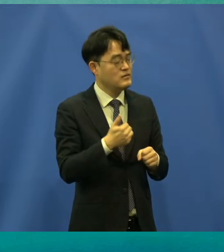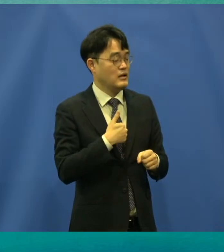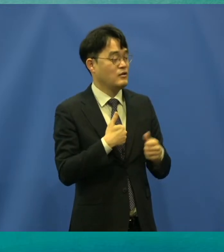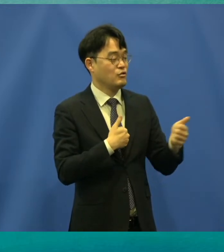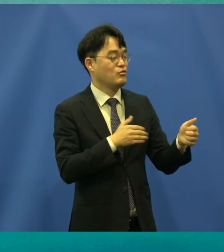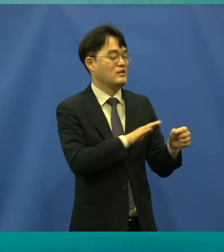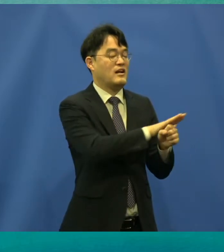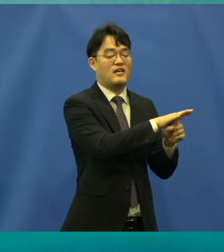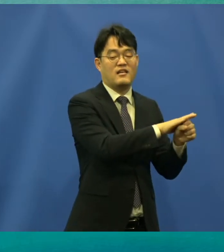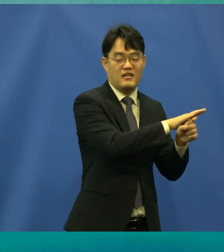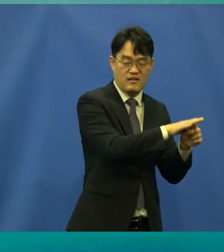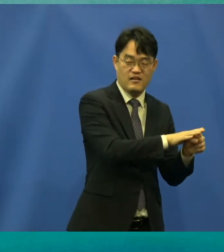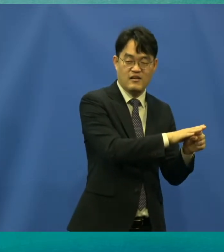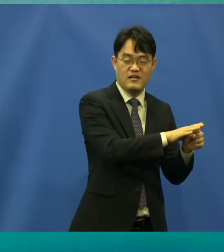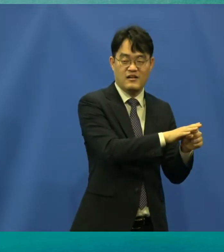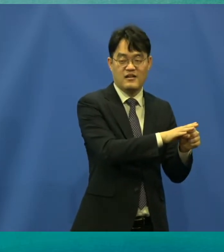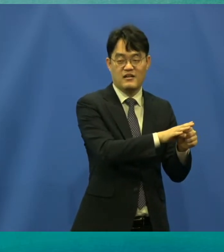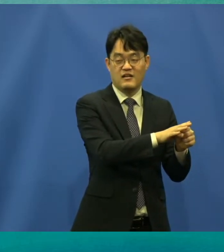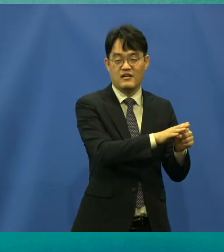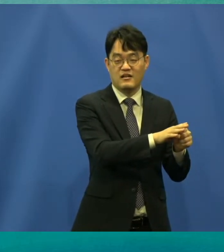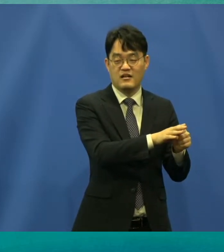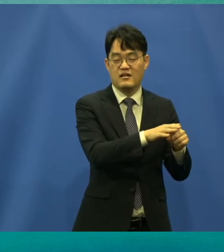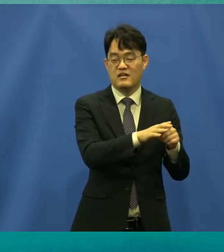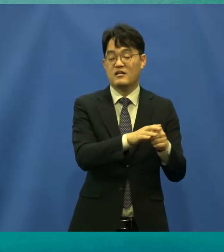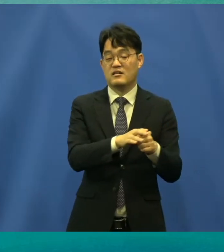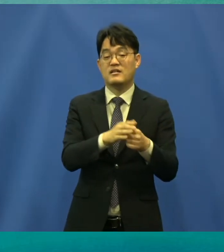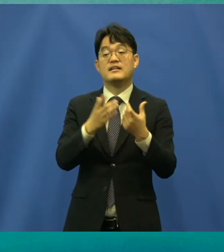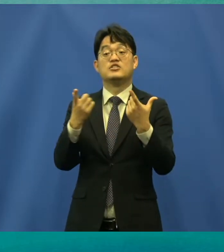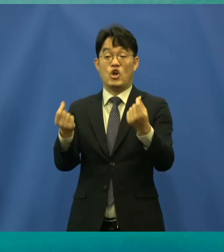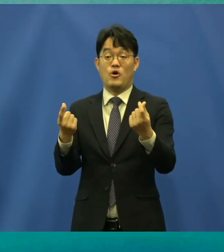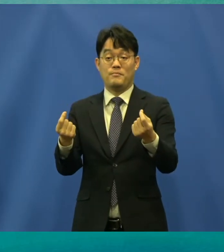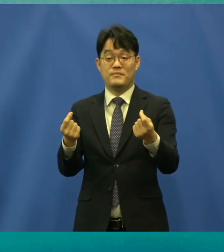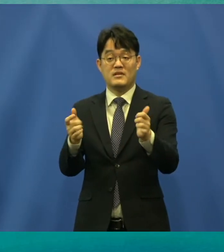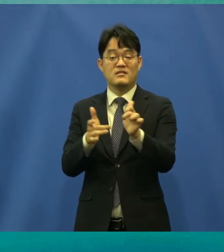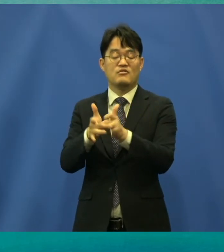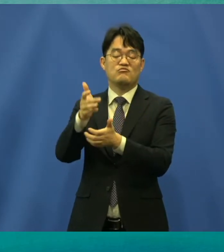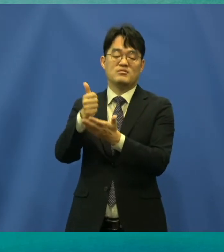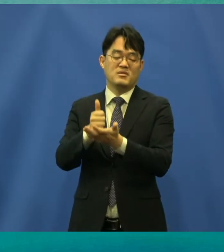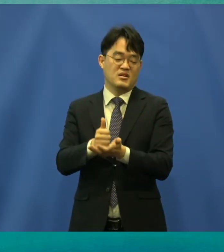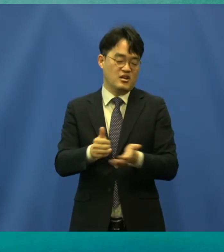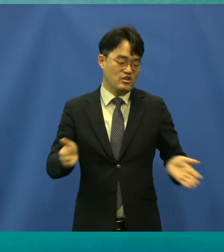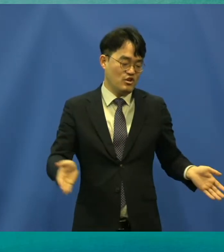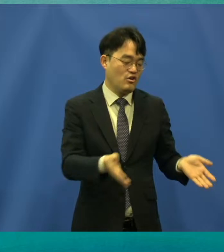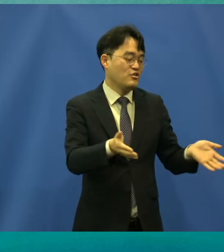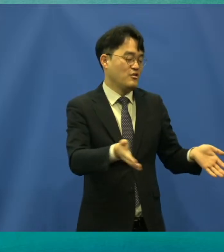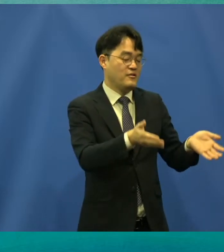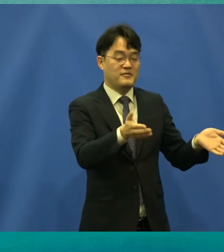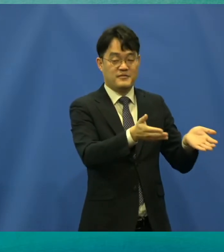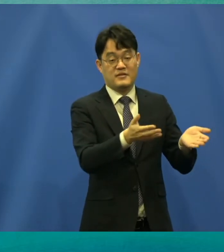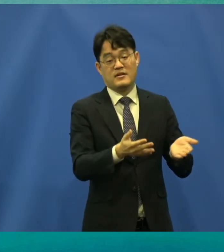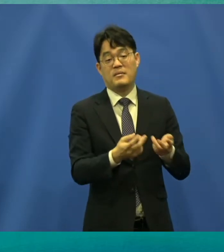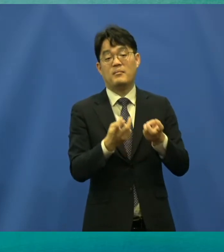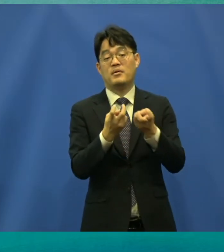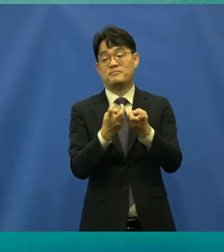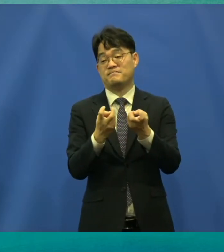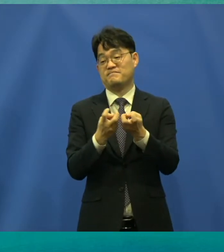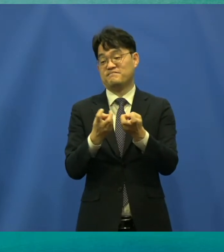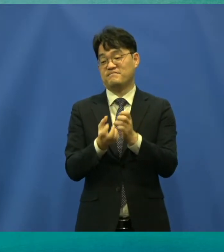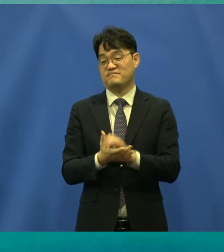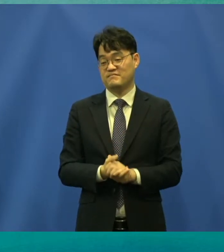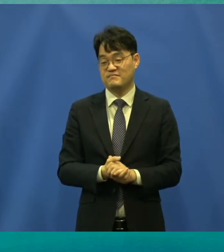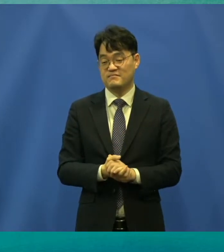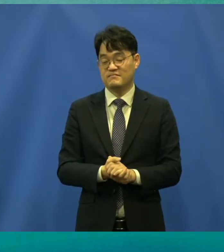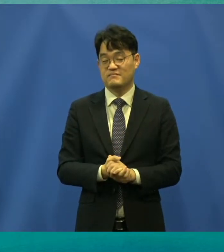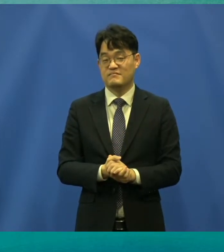여러분, 누구에게나 격려가 필요합니다. 다시 찾아오신 것은 격려의 의미가